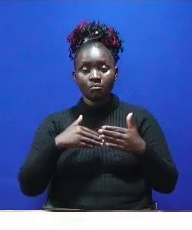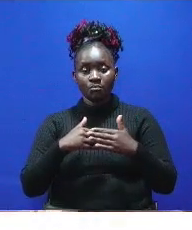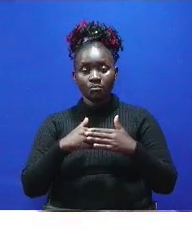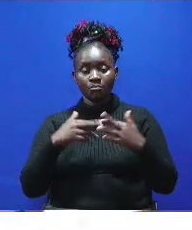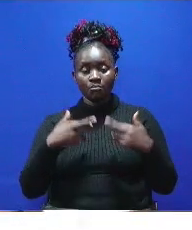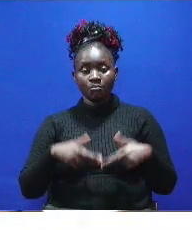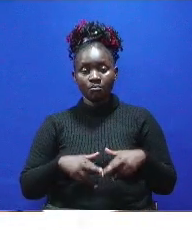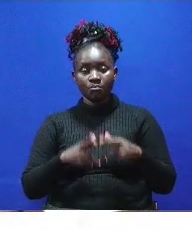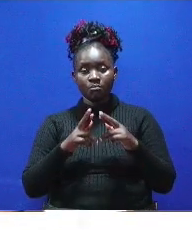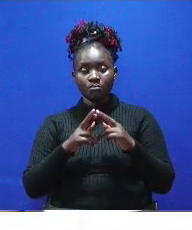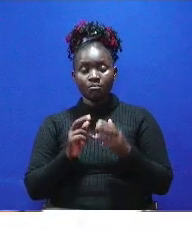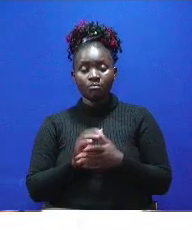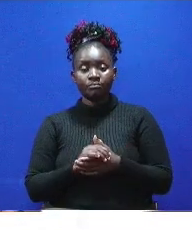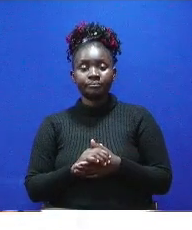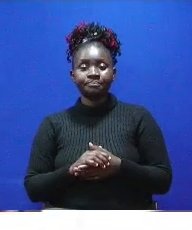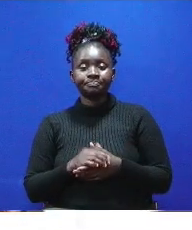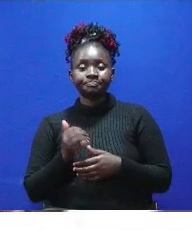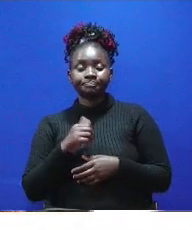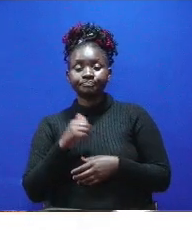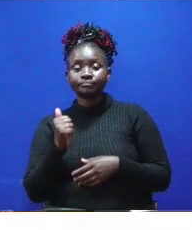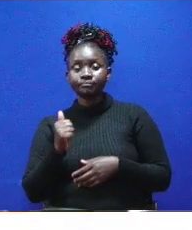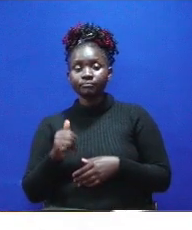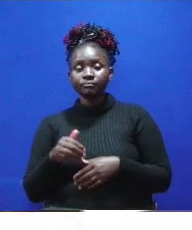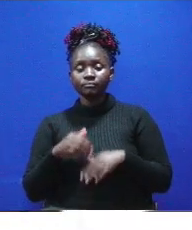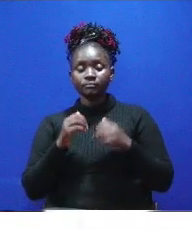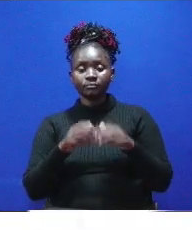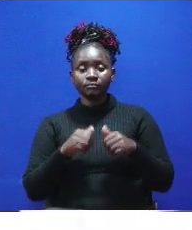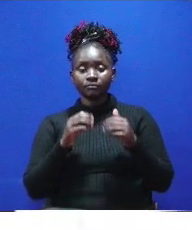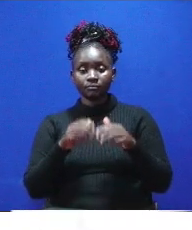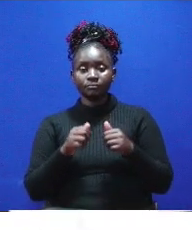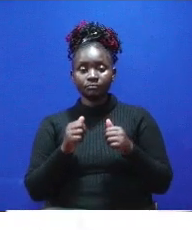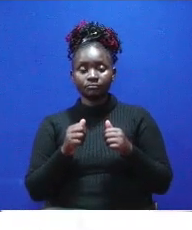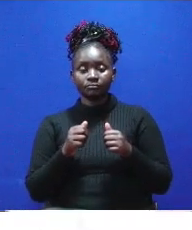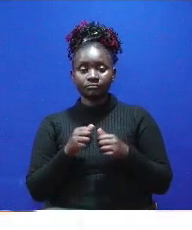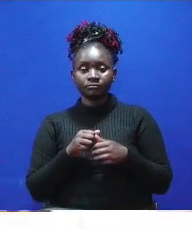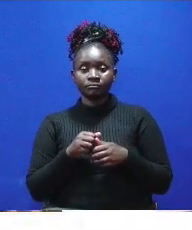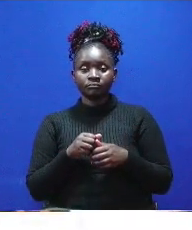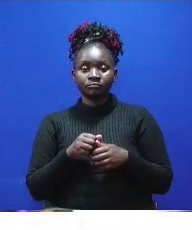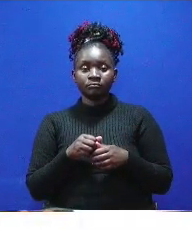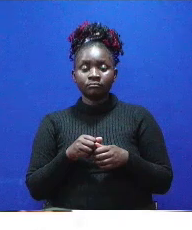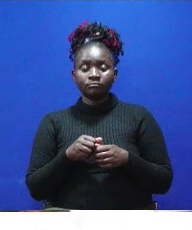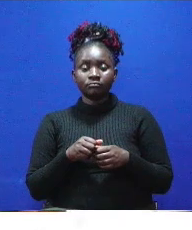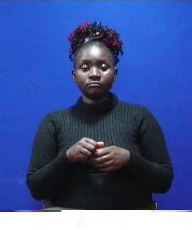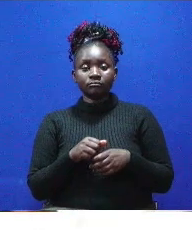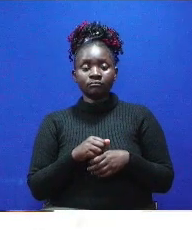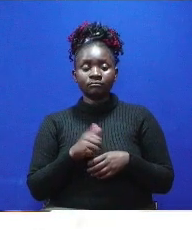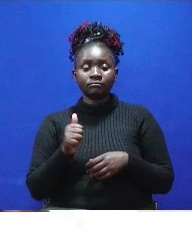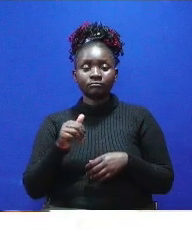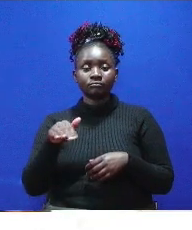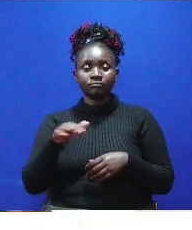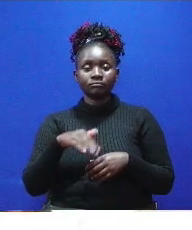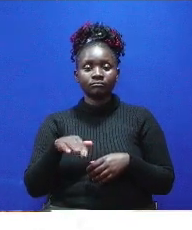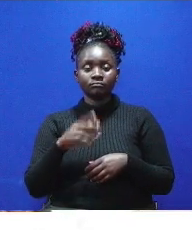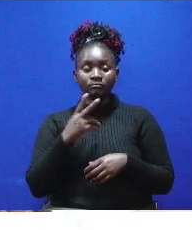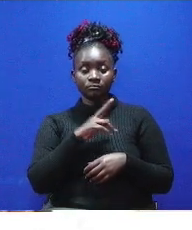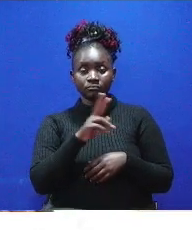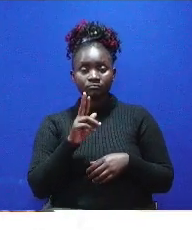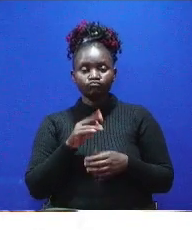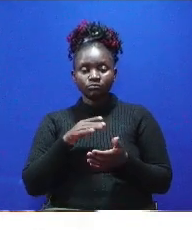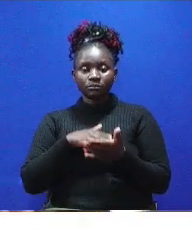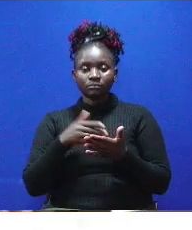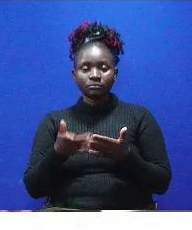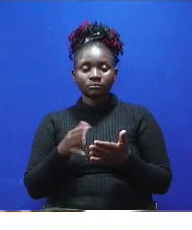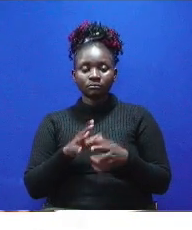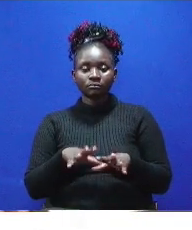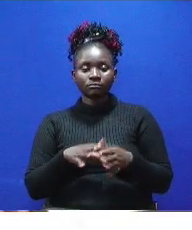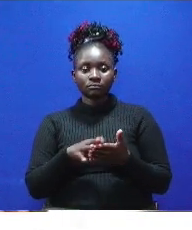nechindoche. Na upande huu ya wakulima tumepanda miche kama za blue gum, kwa sababu hiyo sehemu ilikuwa imechimbuka sana na miti